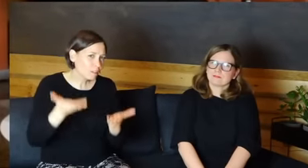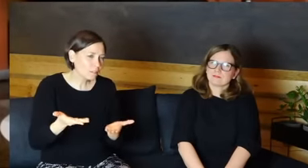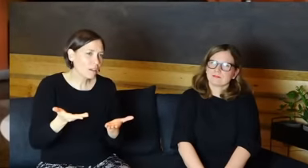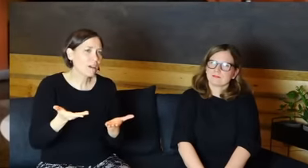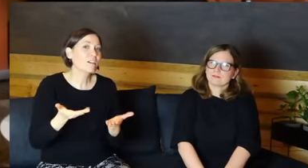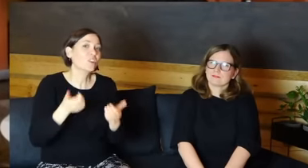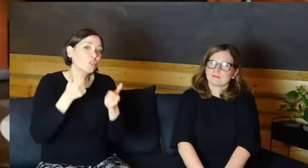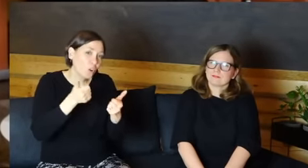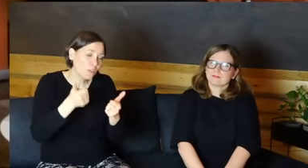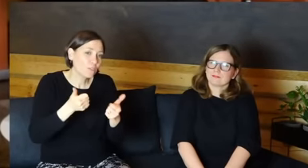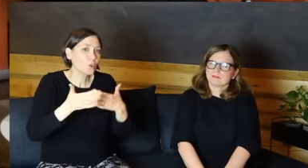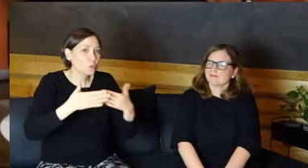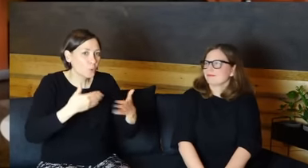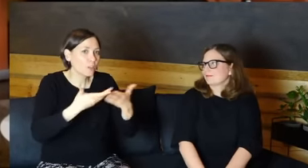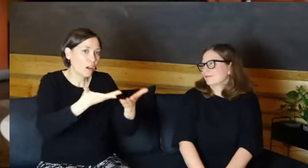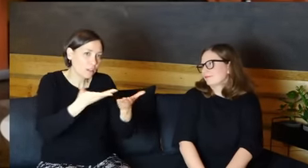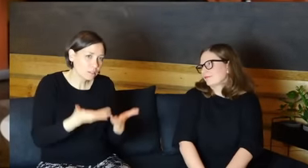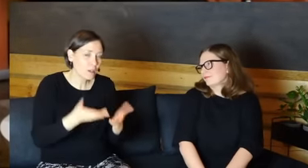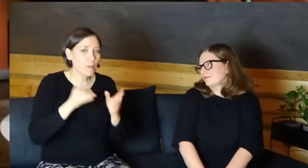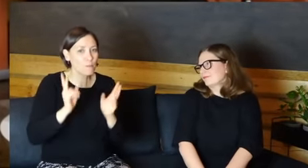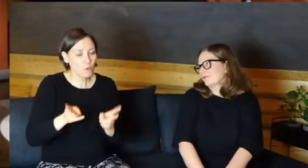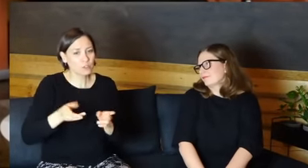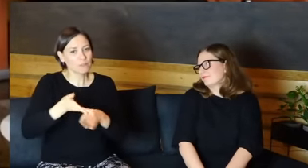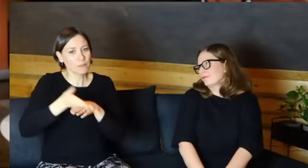edelleenkin meille töitä ja kasvua.